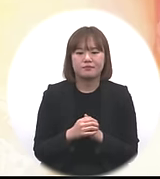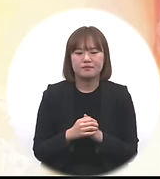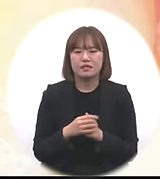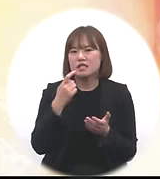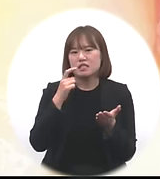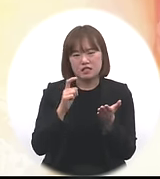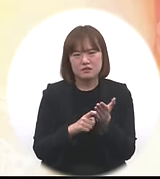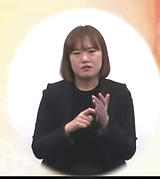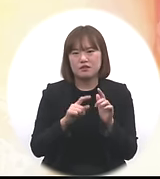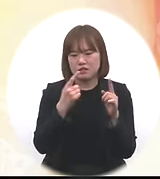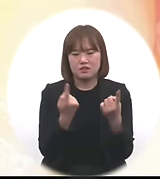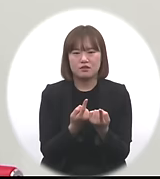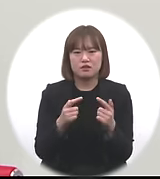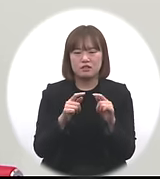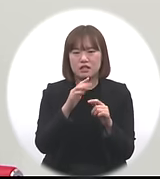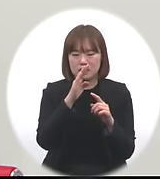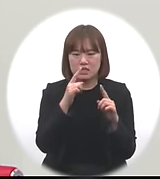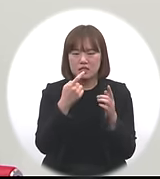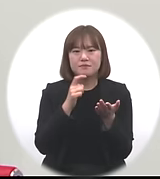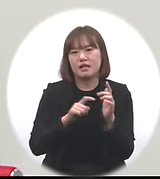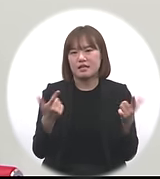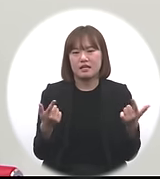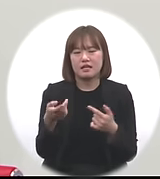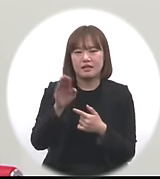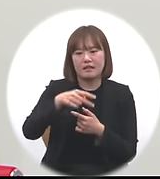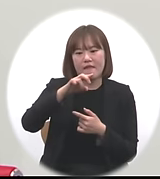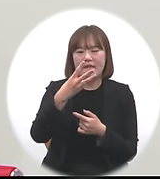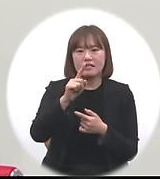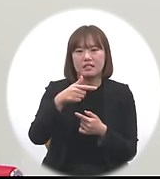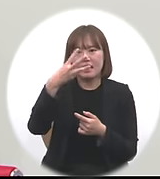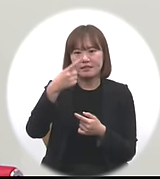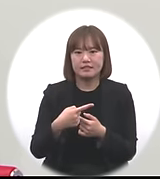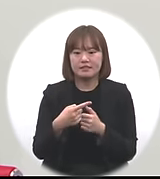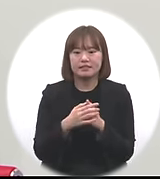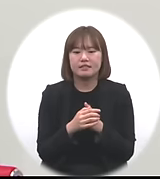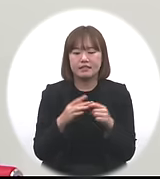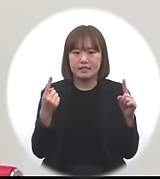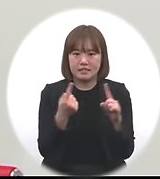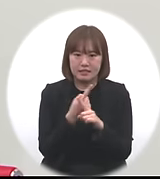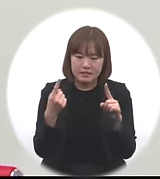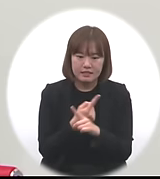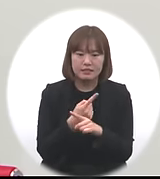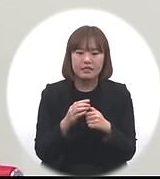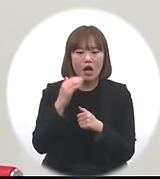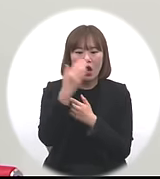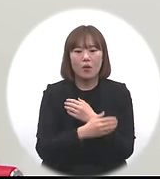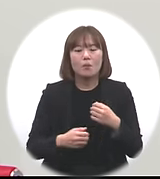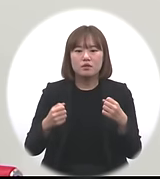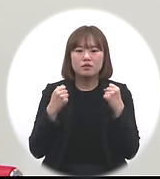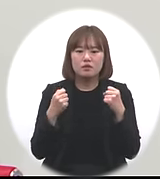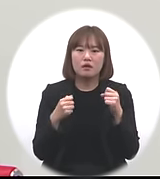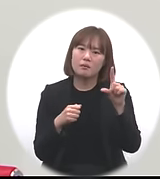생긴 것들을 보실 수가 있어요. 쉬운 치료가 아니에요. 실란트라는 게. 그런데 이렇게 세균과